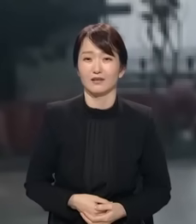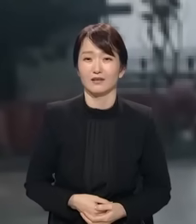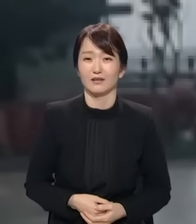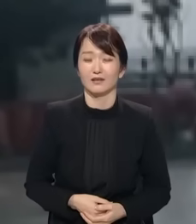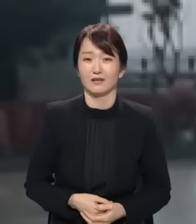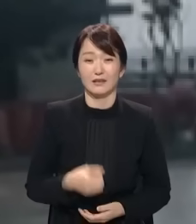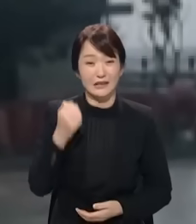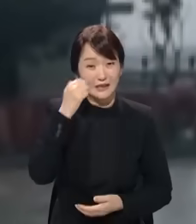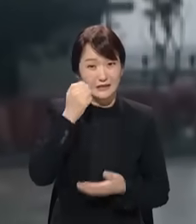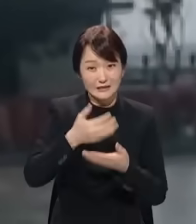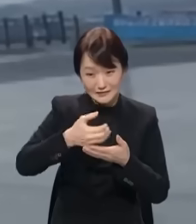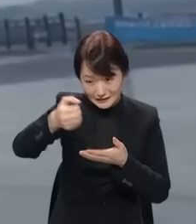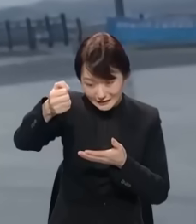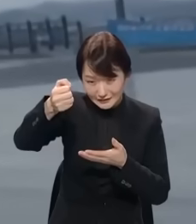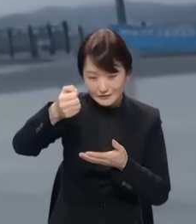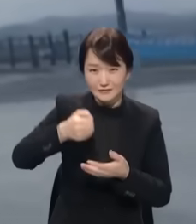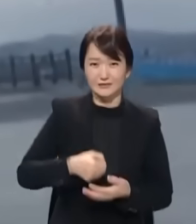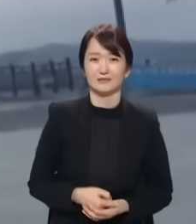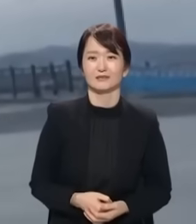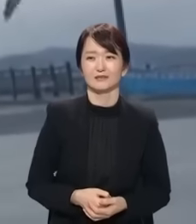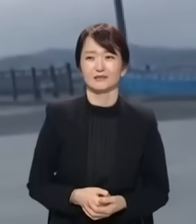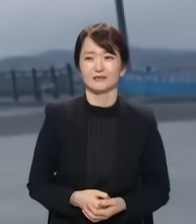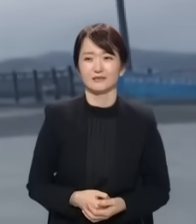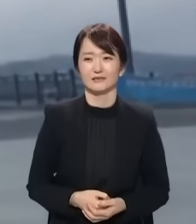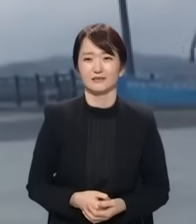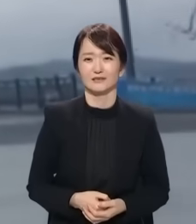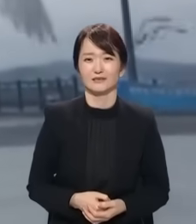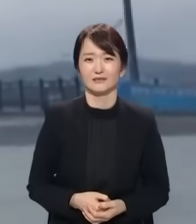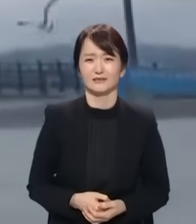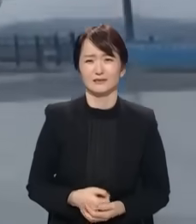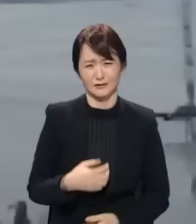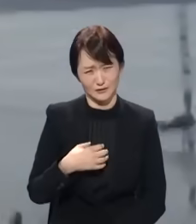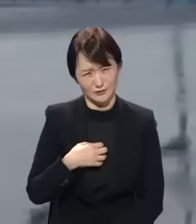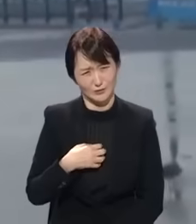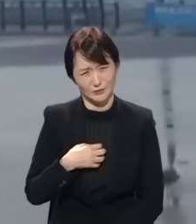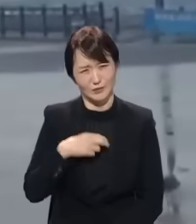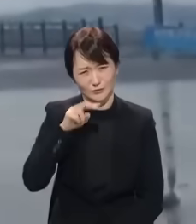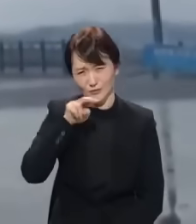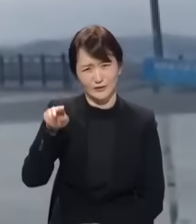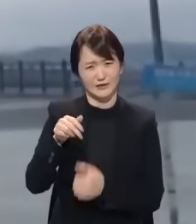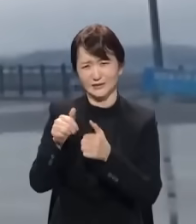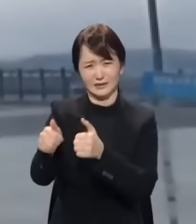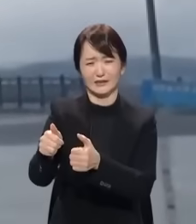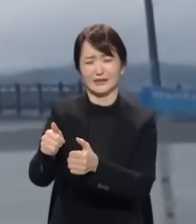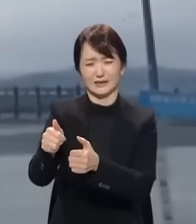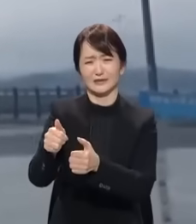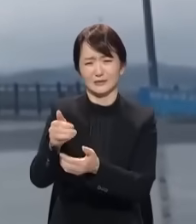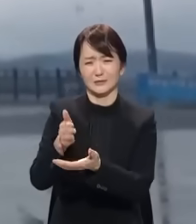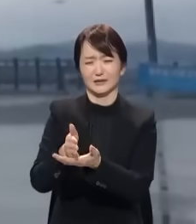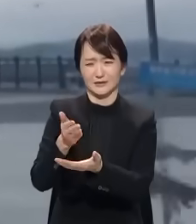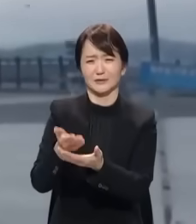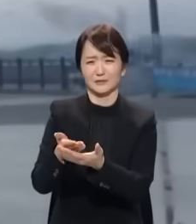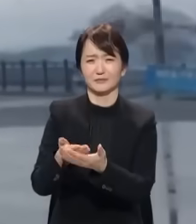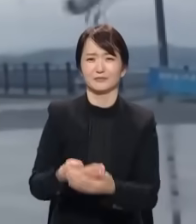낚아채고 이 발로 그냥 눈을 콕 찌르고 갔습니다. 예, 아주 위험해 보여요. 따라하지는 않으셨으면